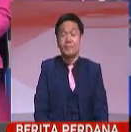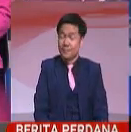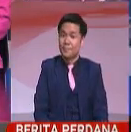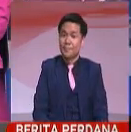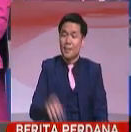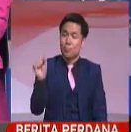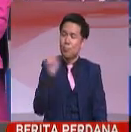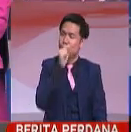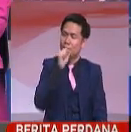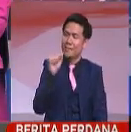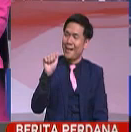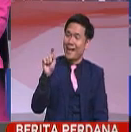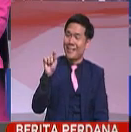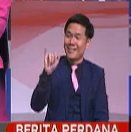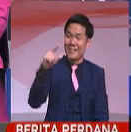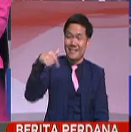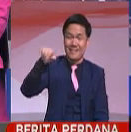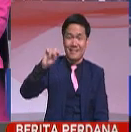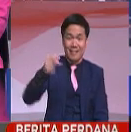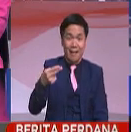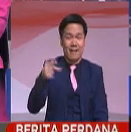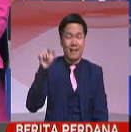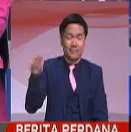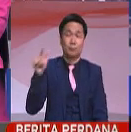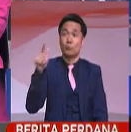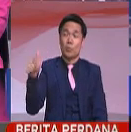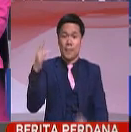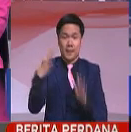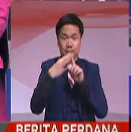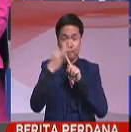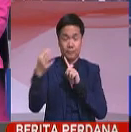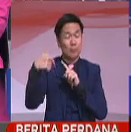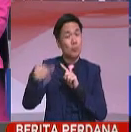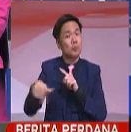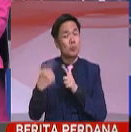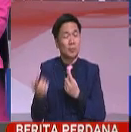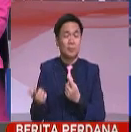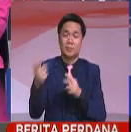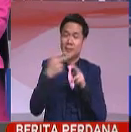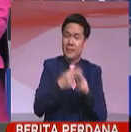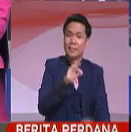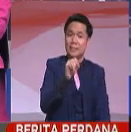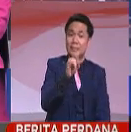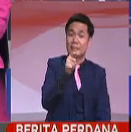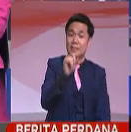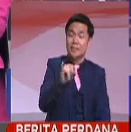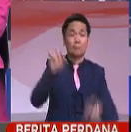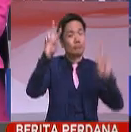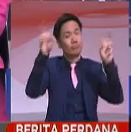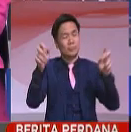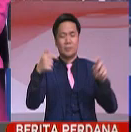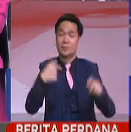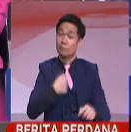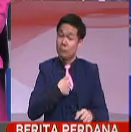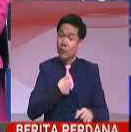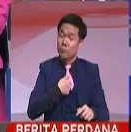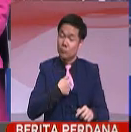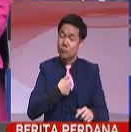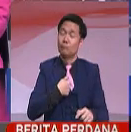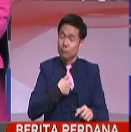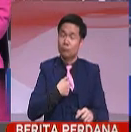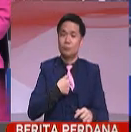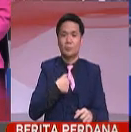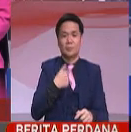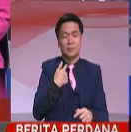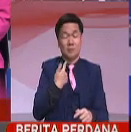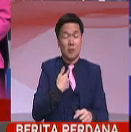Pelakon Atikah Suhaimi dipilih melakonkan watak penyanyi Siti Nordiana dalam drama Aku Seorang Perempuan. Dan Atikah